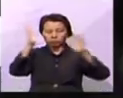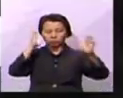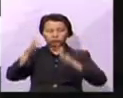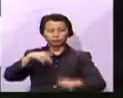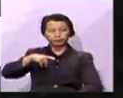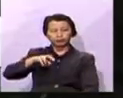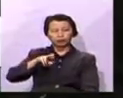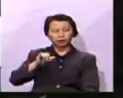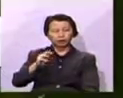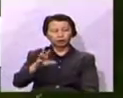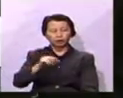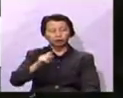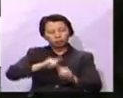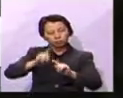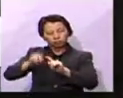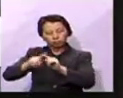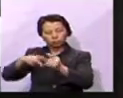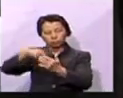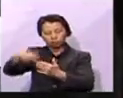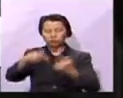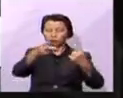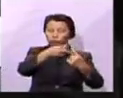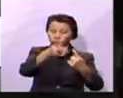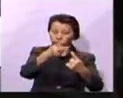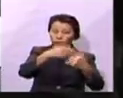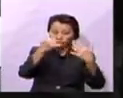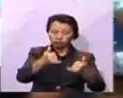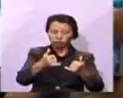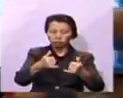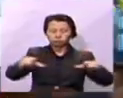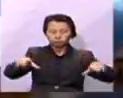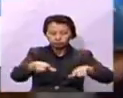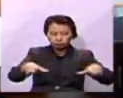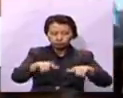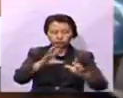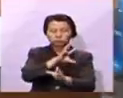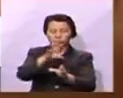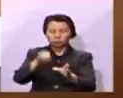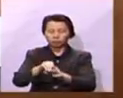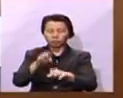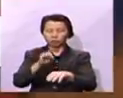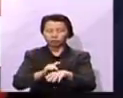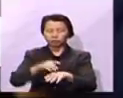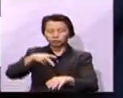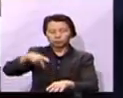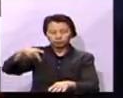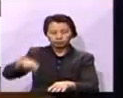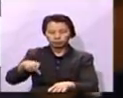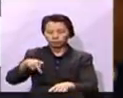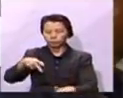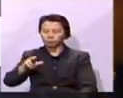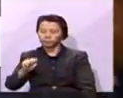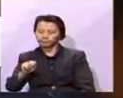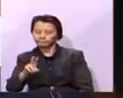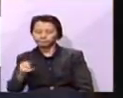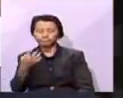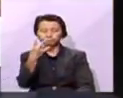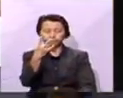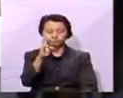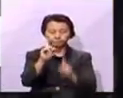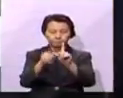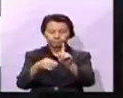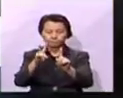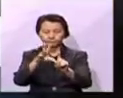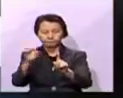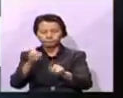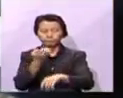Prima. Pelbagai projek perumahan di Pulau Pinang kini dalam peringkat pelaksanaan termasuk di Permatang Pauh sebanyak 1,017 unit,